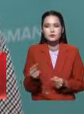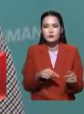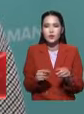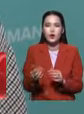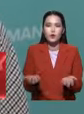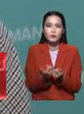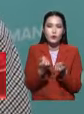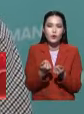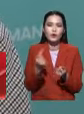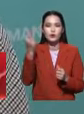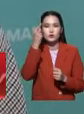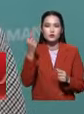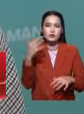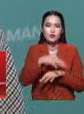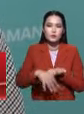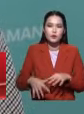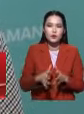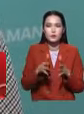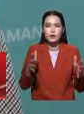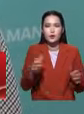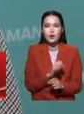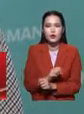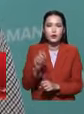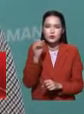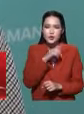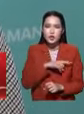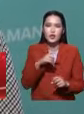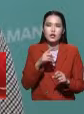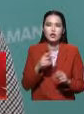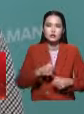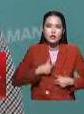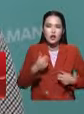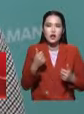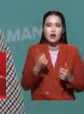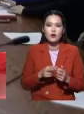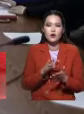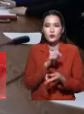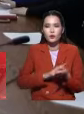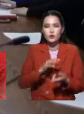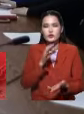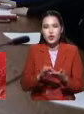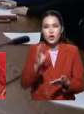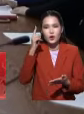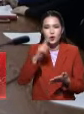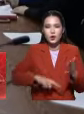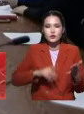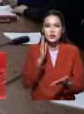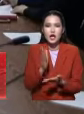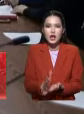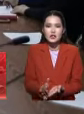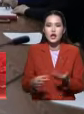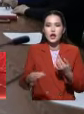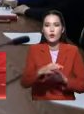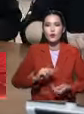коррупциялық, өзіміз білеміз, әйелдер жағында көп болмайды деп. Сондықтан өзгерістер болады деп ойлаймын. Партияның Шығыс Қазақстан облыстық